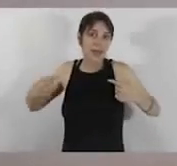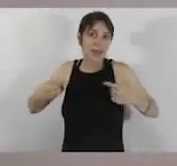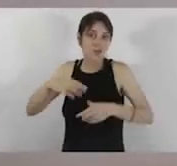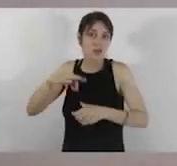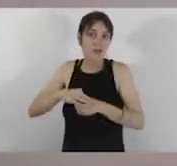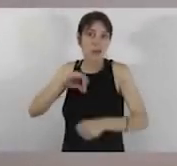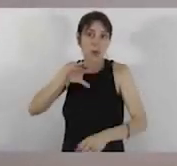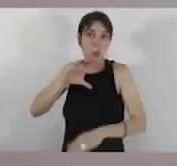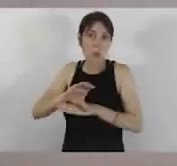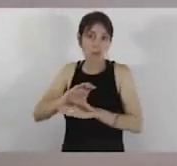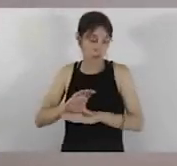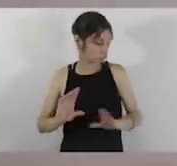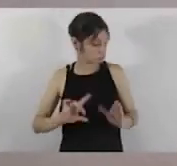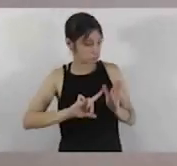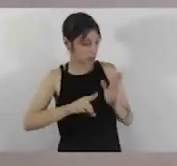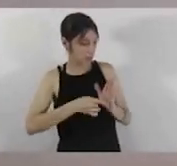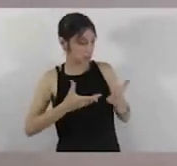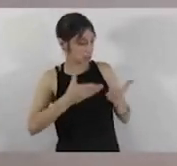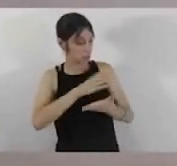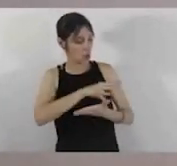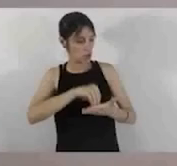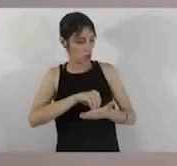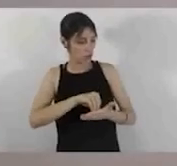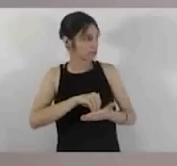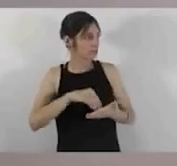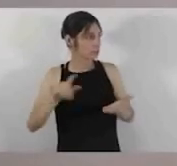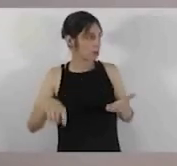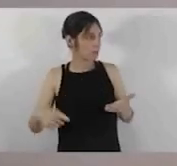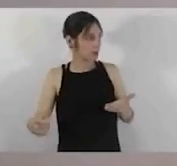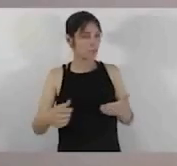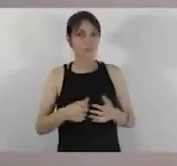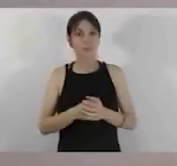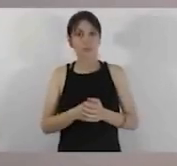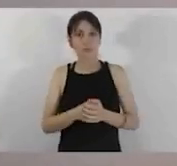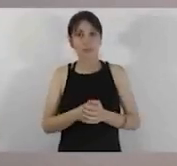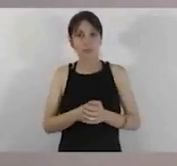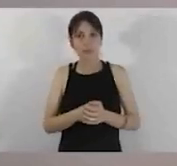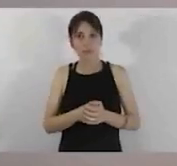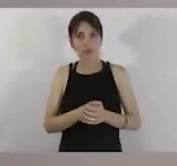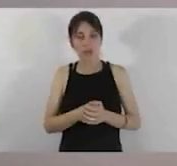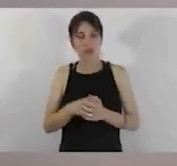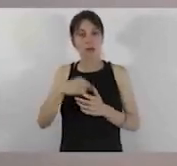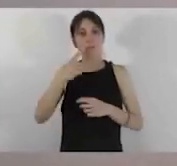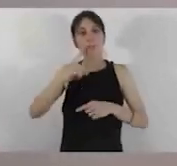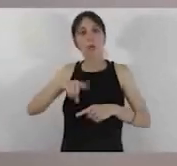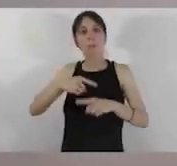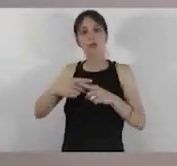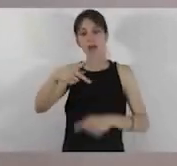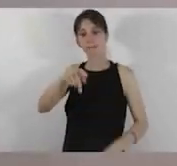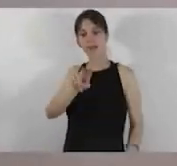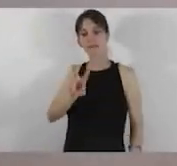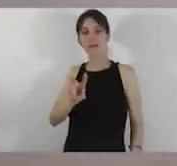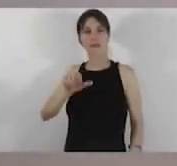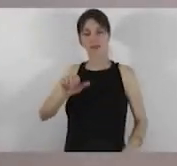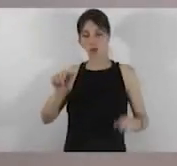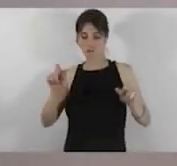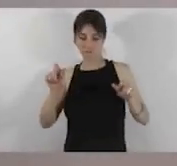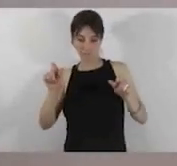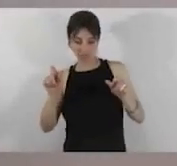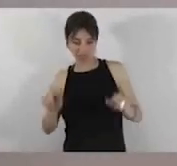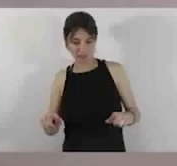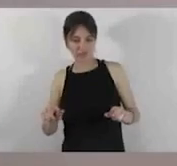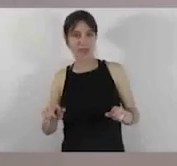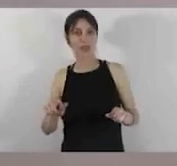C'est votre droit, madame. On le note vraiment au procès-verbal. Et pour le prochain PV, on vérifiera qu'il y ait bien un vote